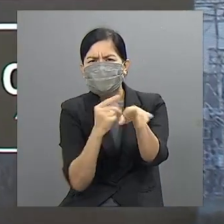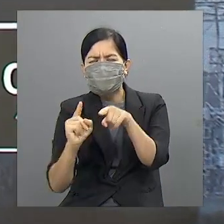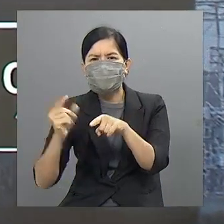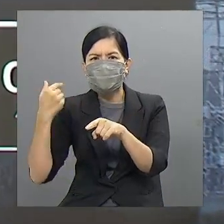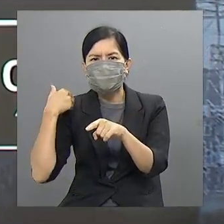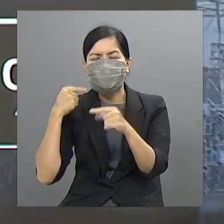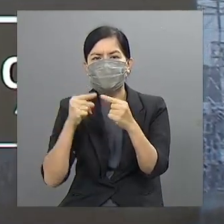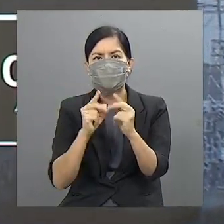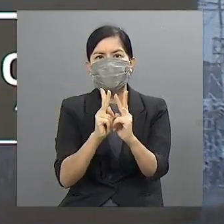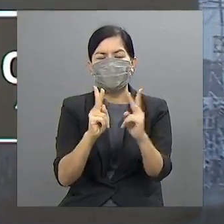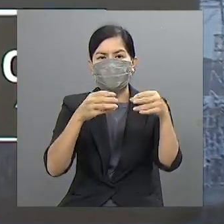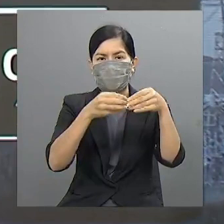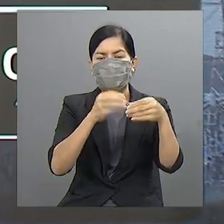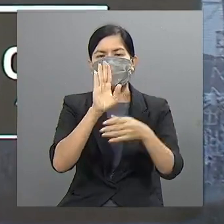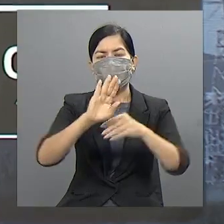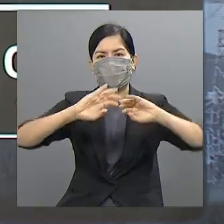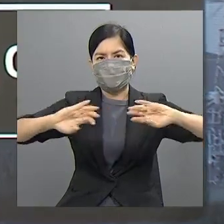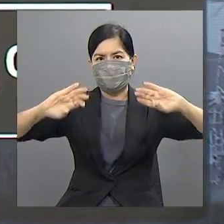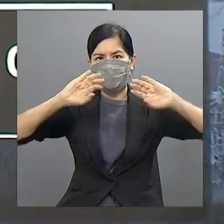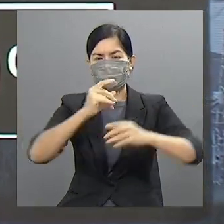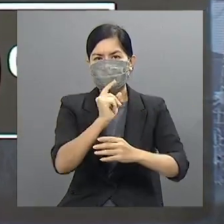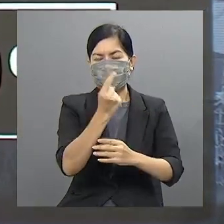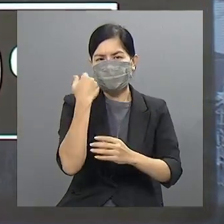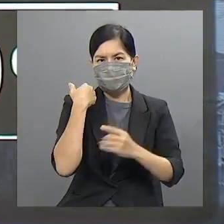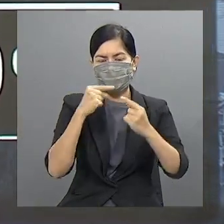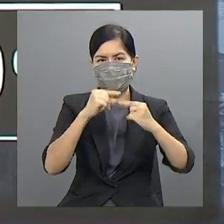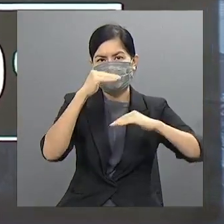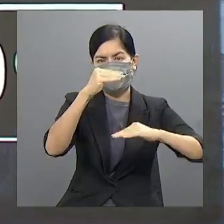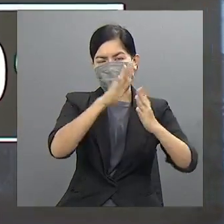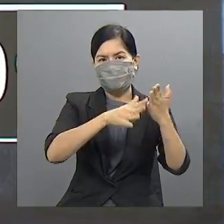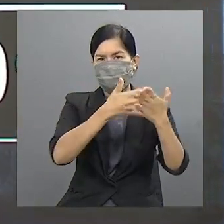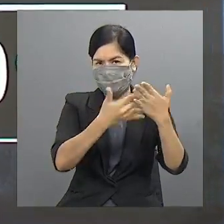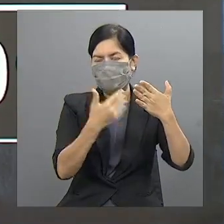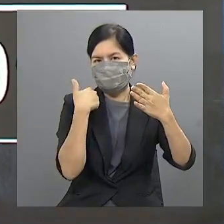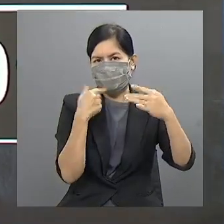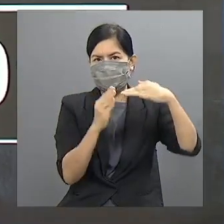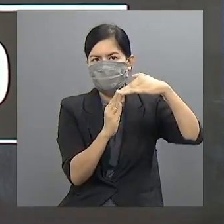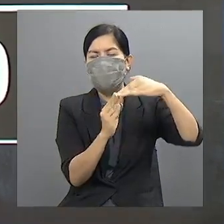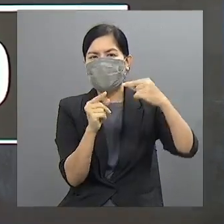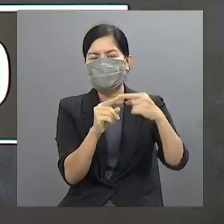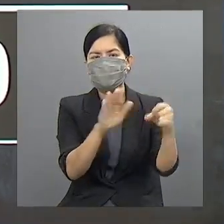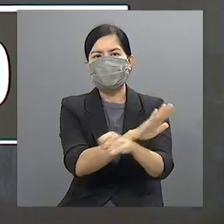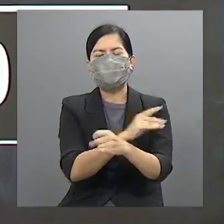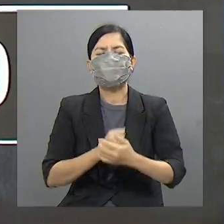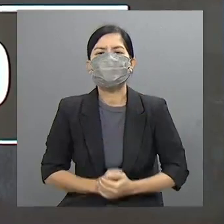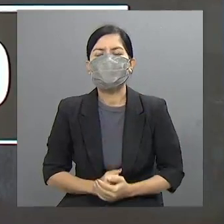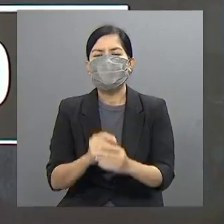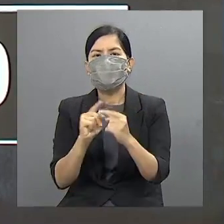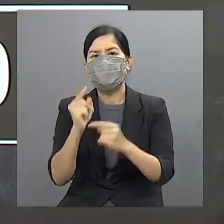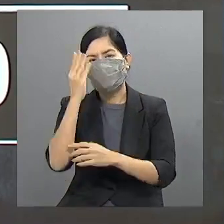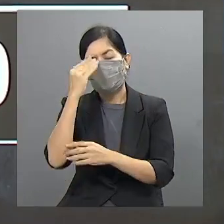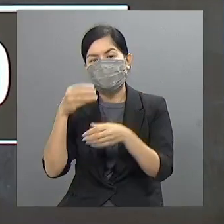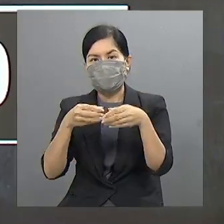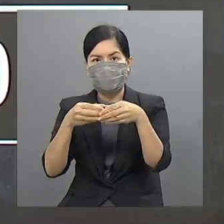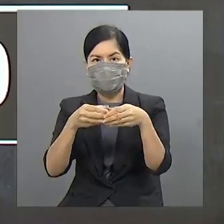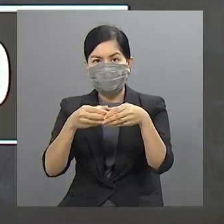ไว้สูงกว่ารัฐบาลชุดเก่าเกือบเท่าตัวนะคะแต่จุดนี้ยังไม่น่าสนใจเท่ากับท่าทีของกลุ่มที่ถูกเรียกว่า